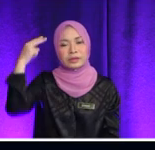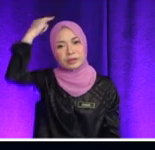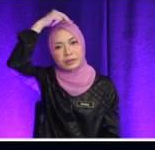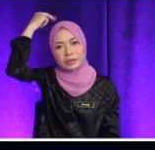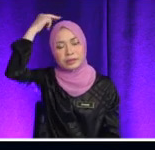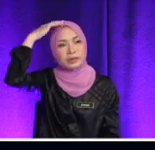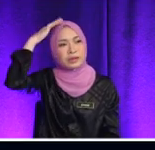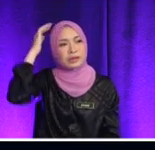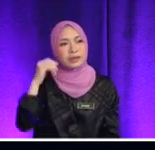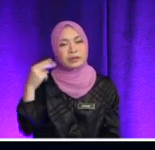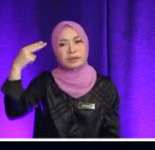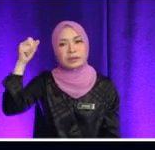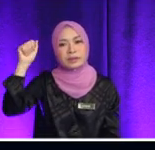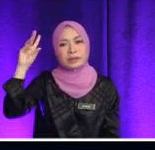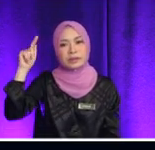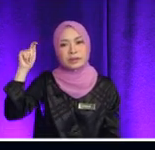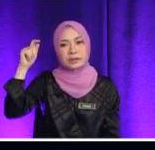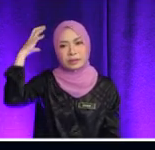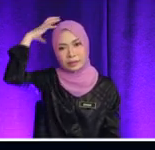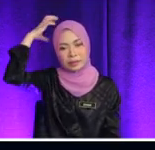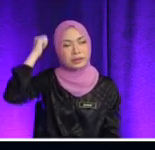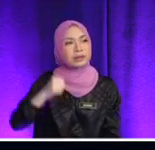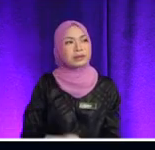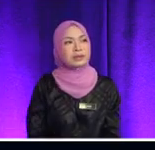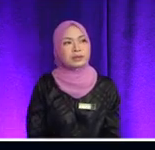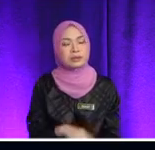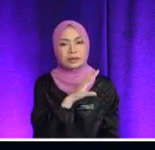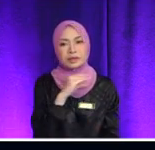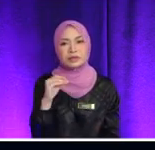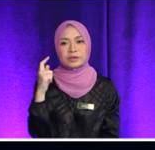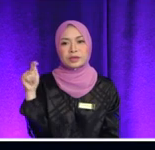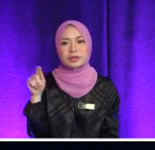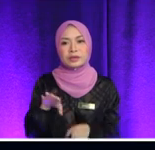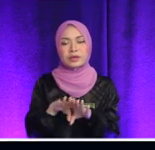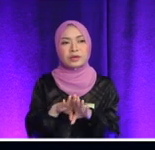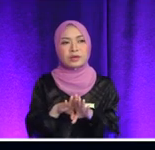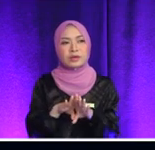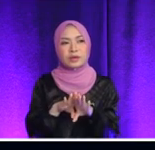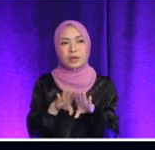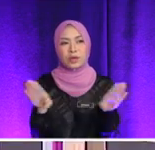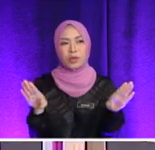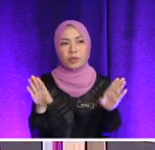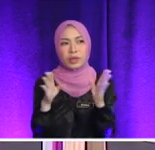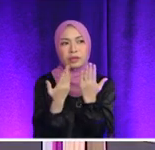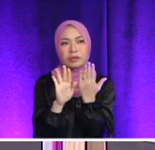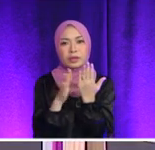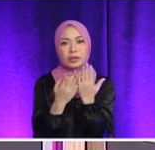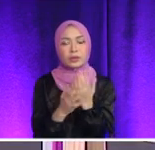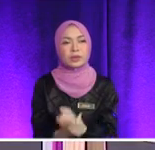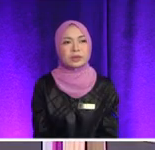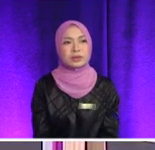1905 juga dan di open window apa di 1905 kalau Lukman selesai